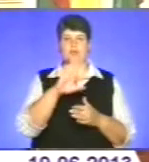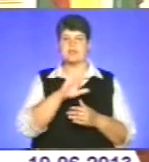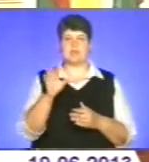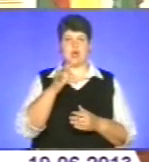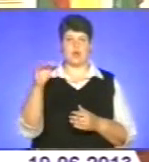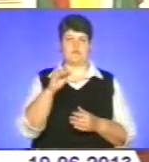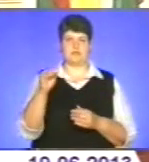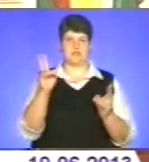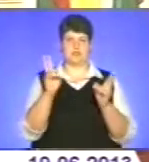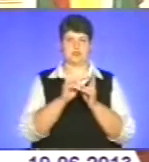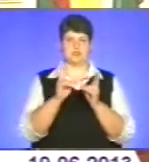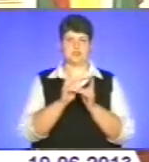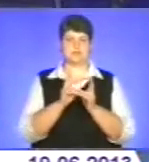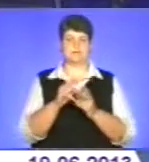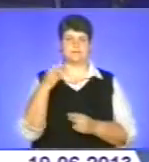України.